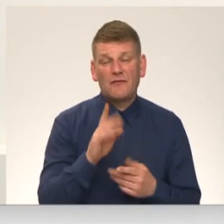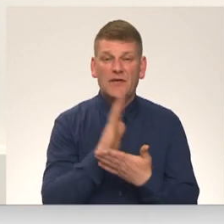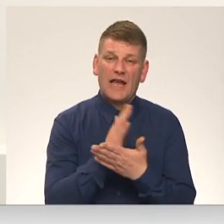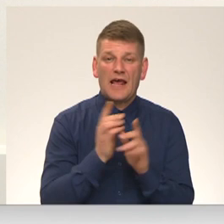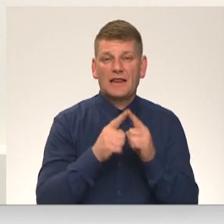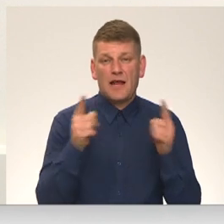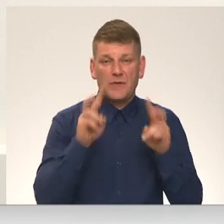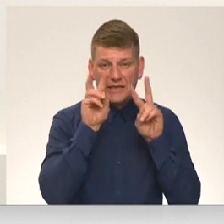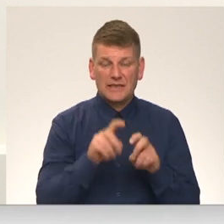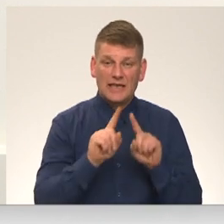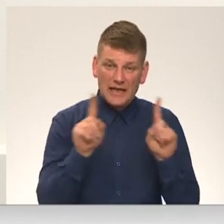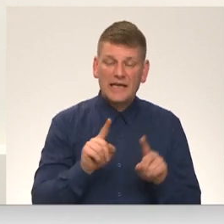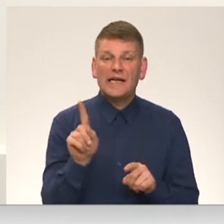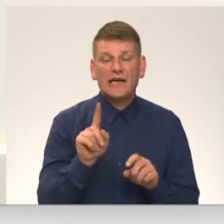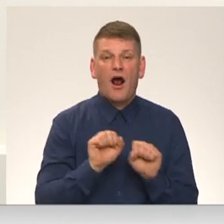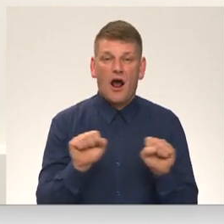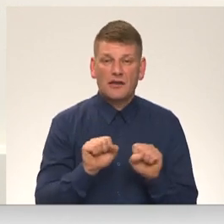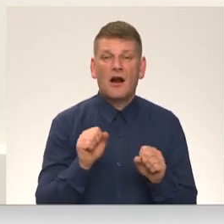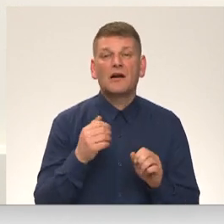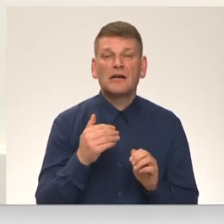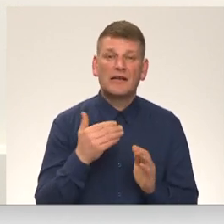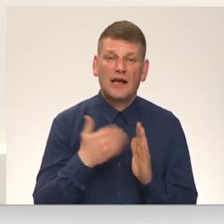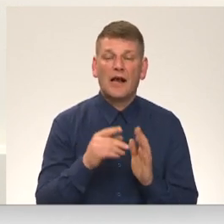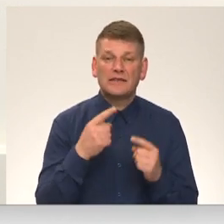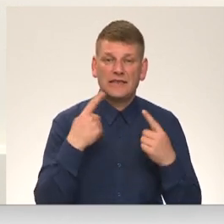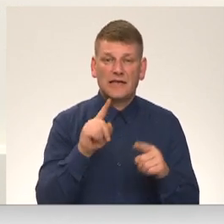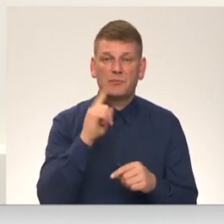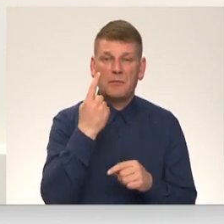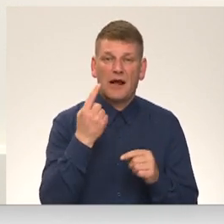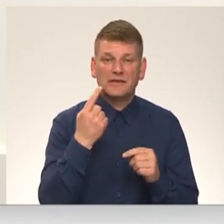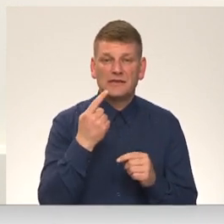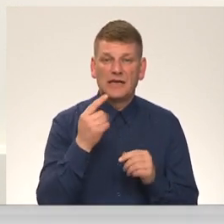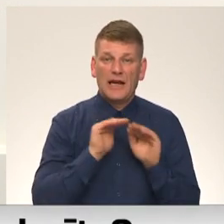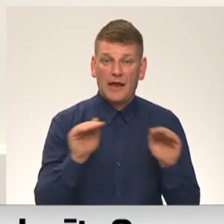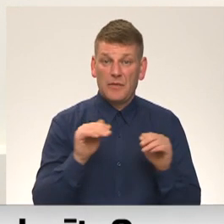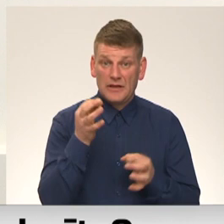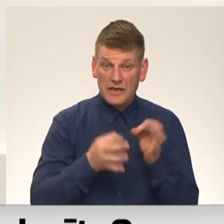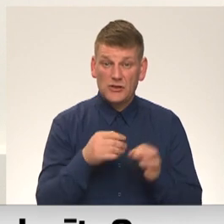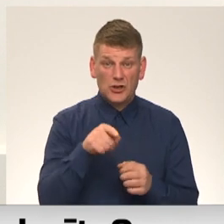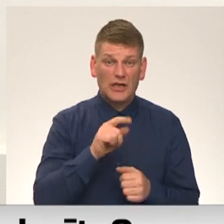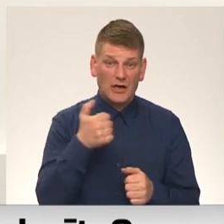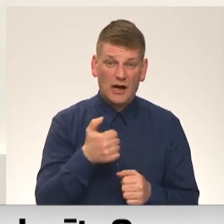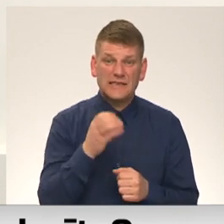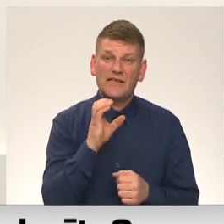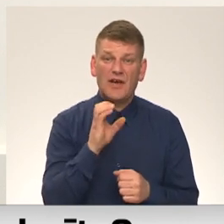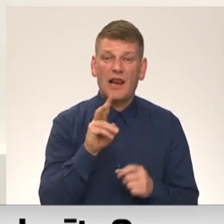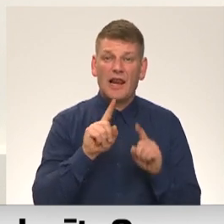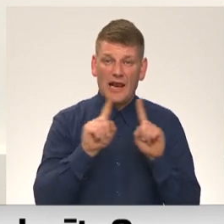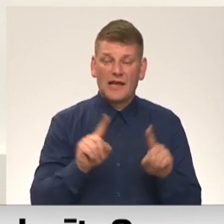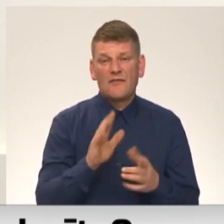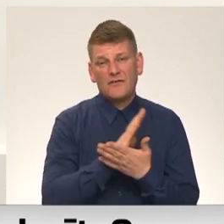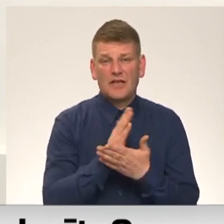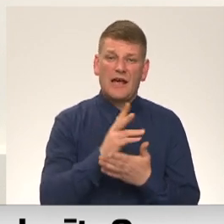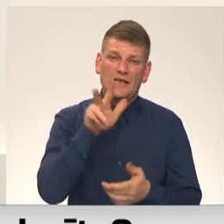bijuši būtiski ātrāk nekā citās pirmās instances tiesās. Šī gada laikā tie civilu lietām bijuši vidēji